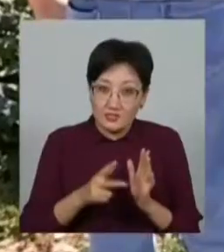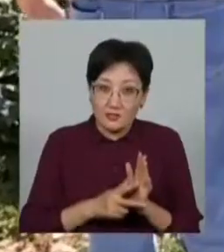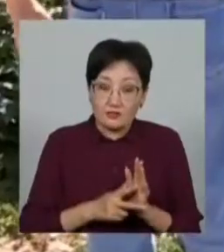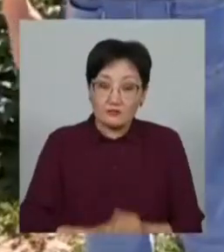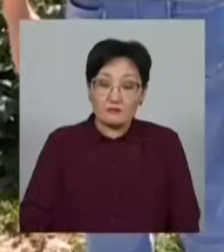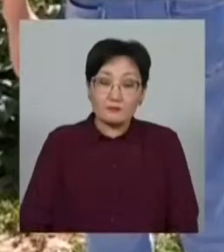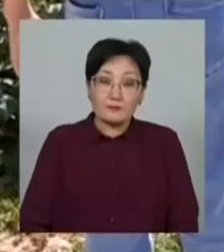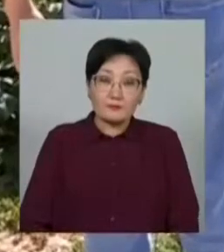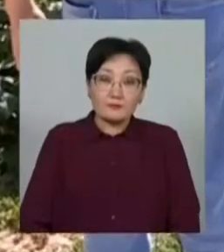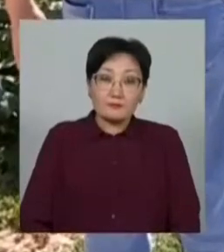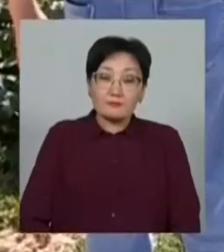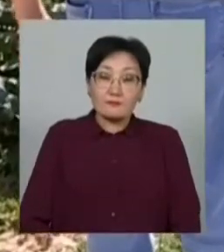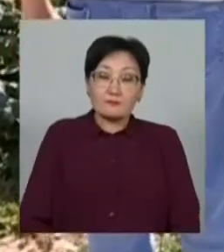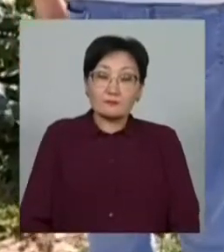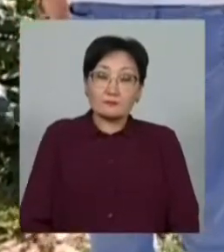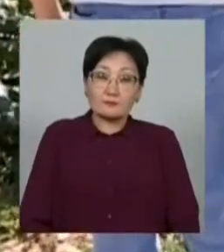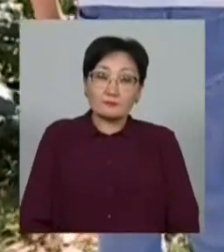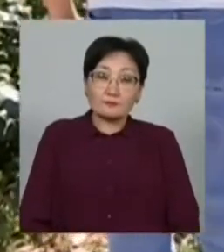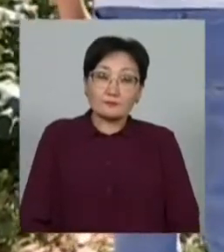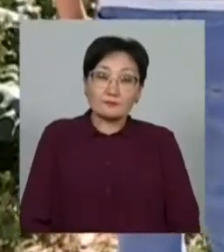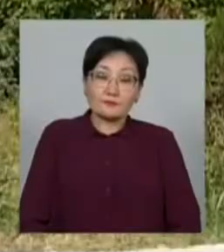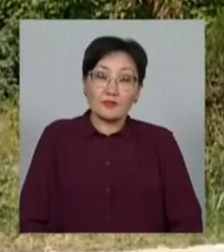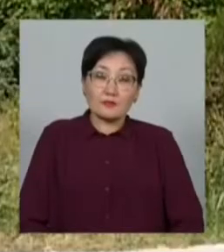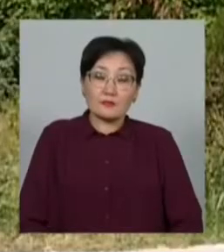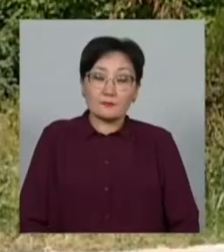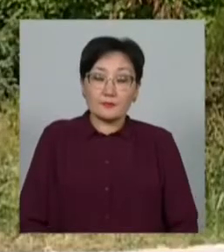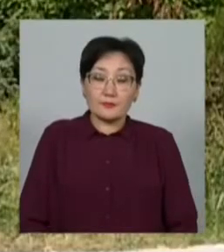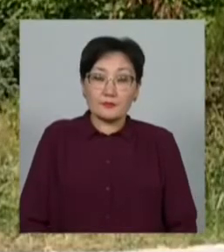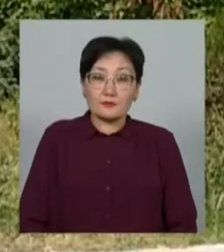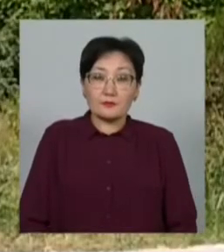жеткен. Мөлдір Ибадуллаева, Абзал Тұрабеков, Алматы телеарнасы, Шымкент.